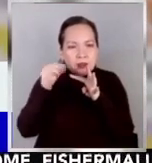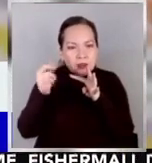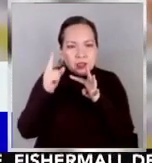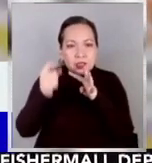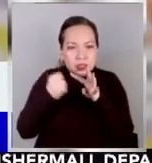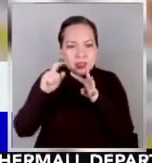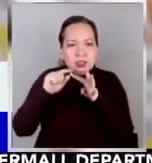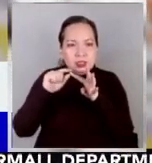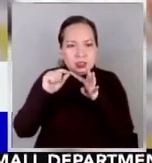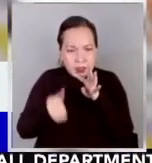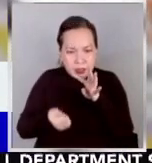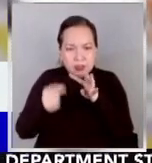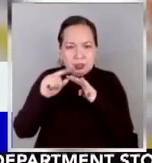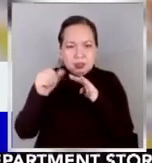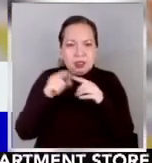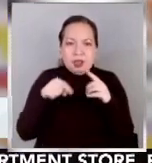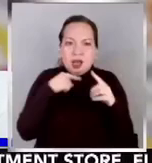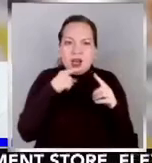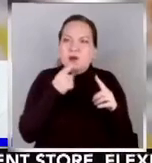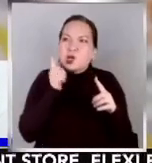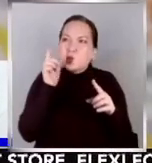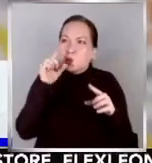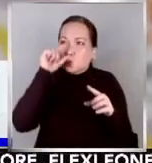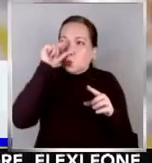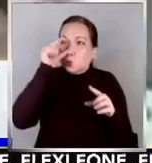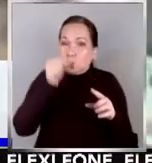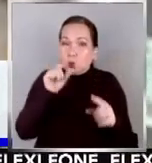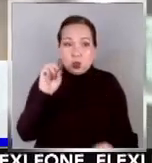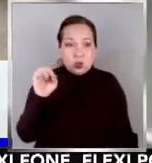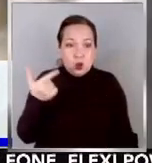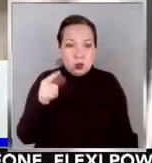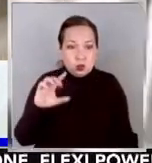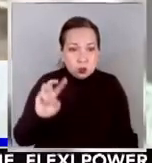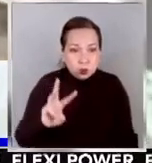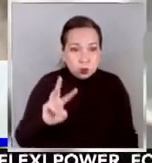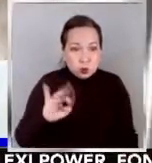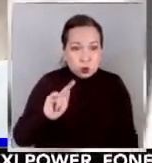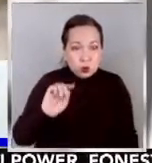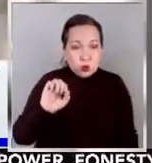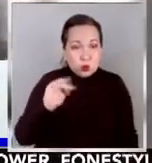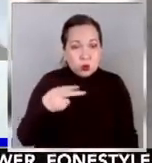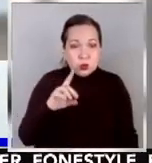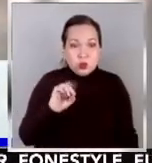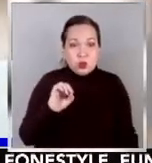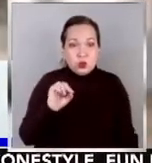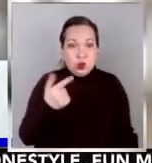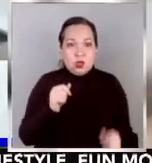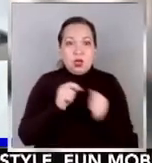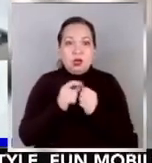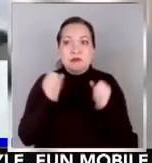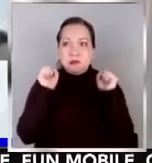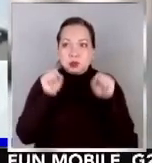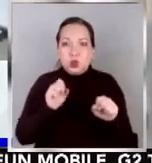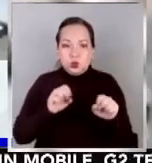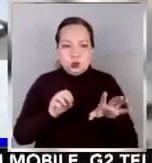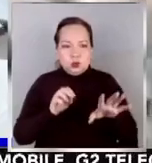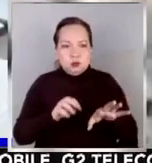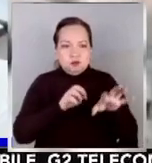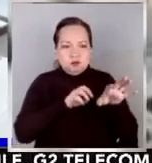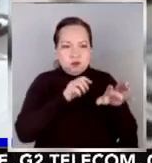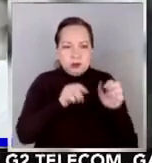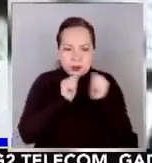niya mga kiyat. So kasi nga ginagamit siya ng mga katutubo kasama sa pag-hunt. So nagahan sila ng